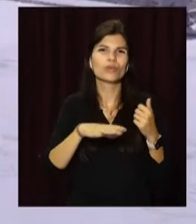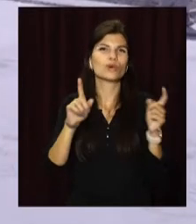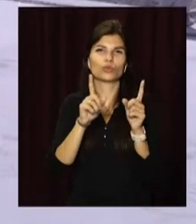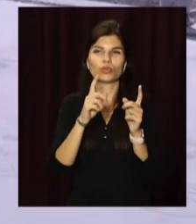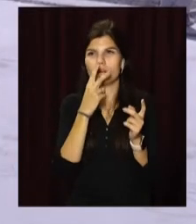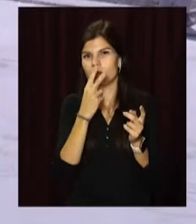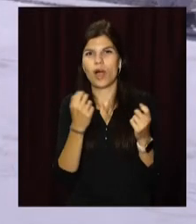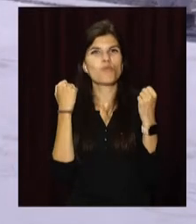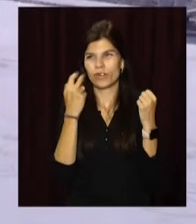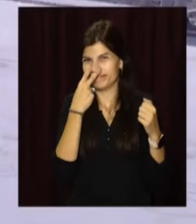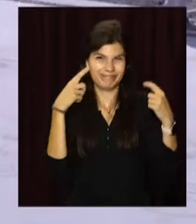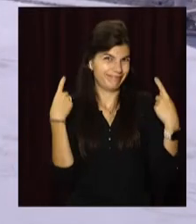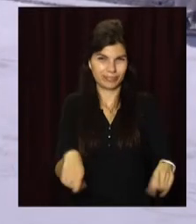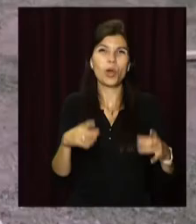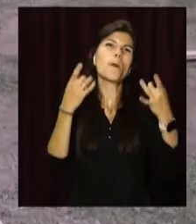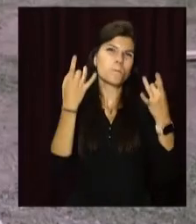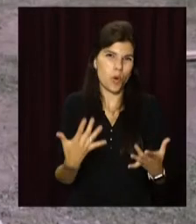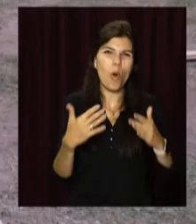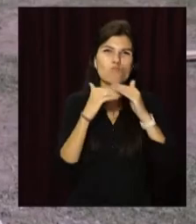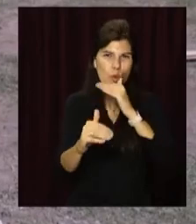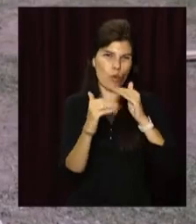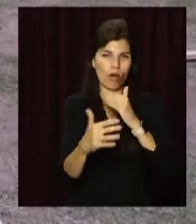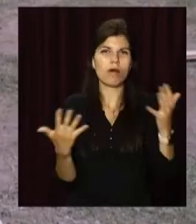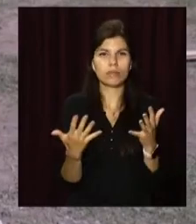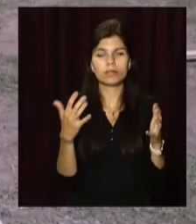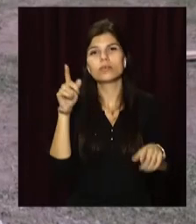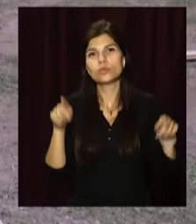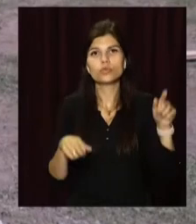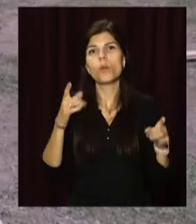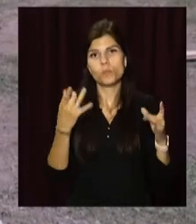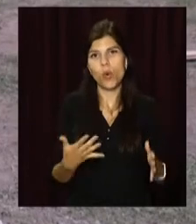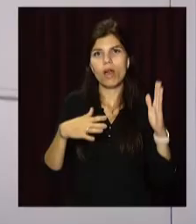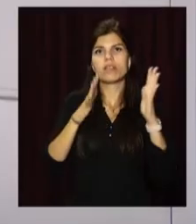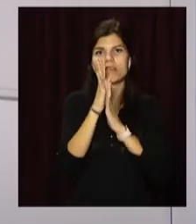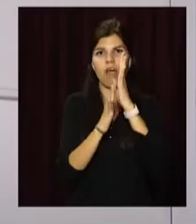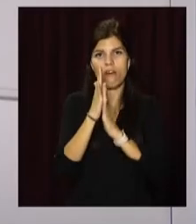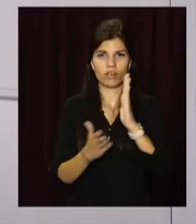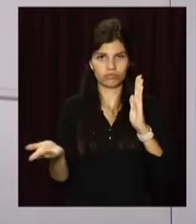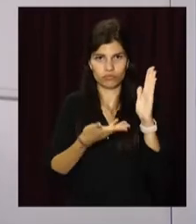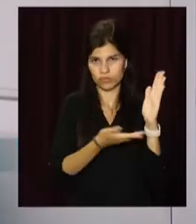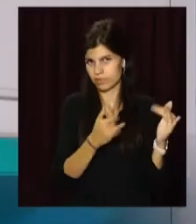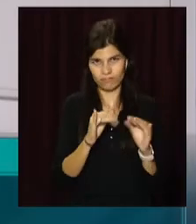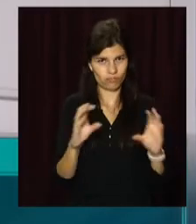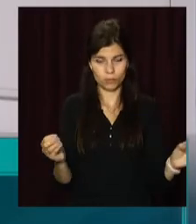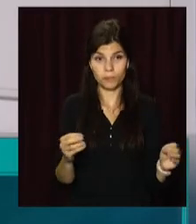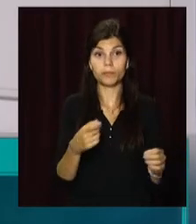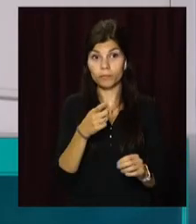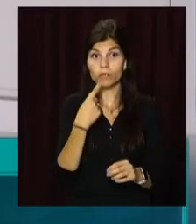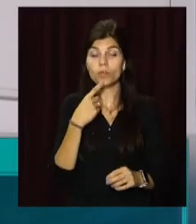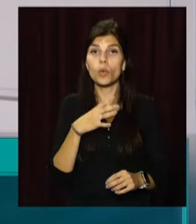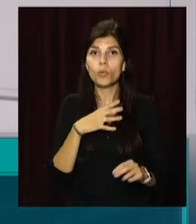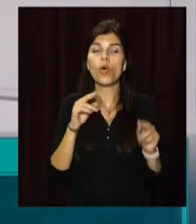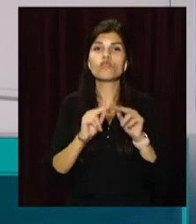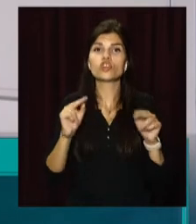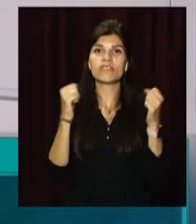мало нагадував спортивний комплекс. Це було просто поле, на якому час від часу викошували траву. Були силами вчителя